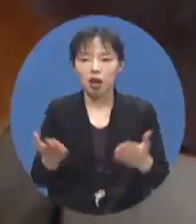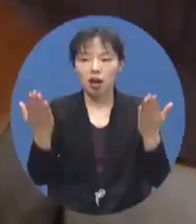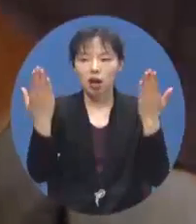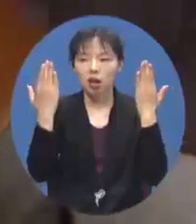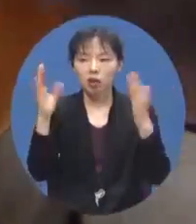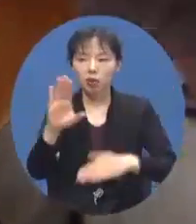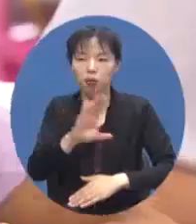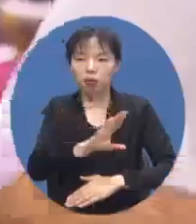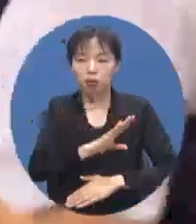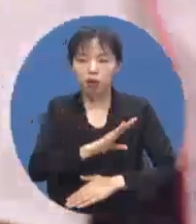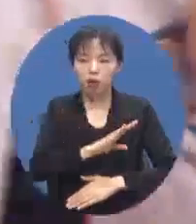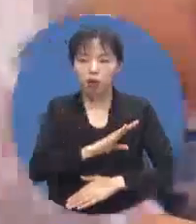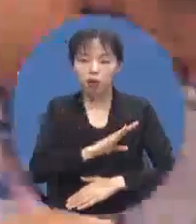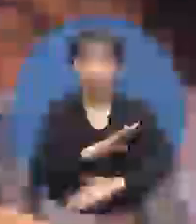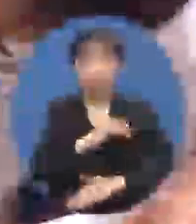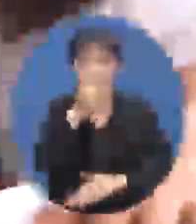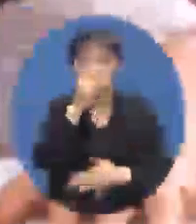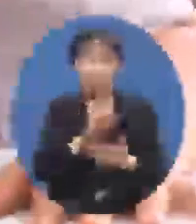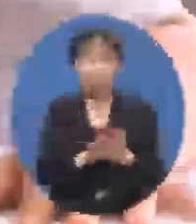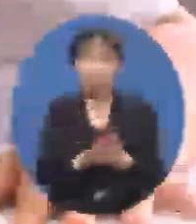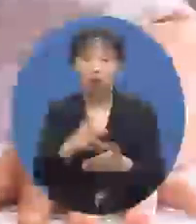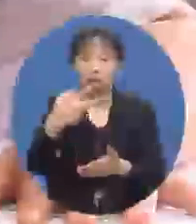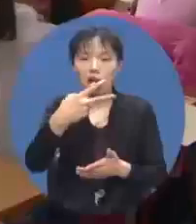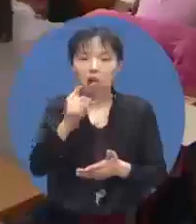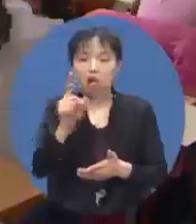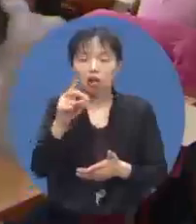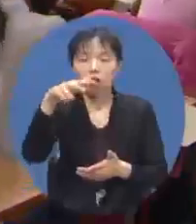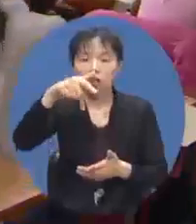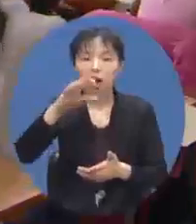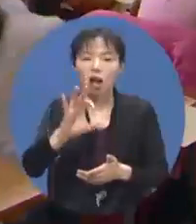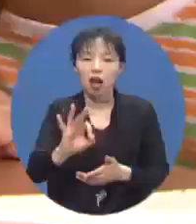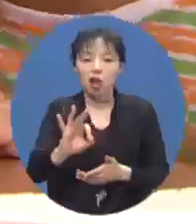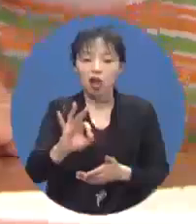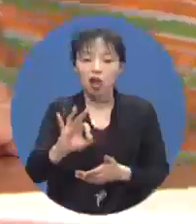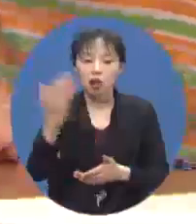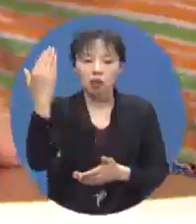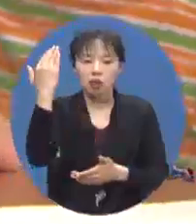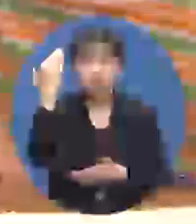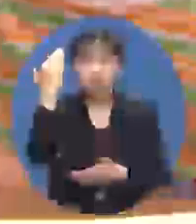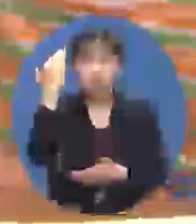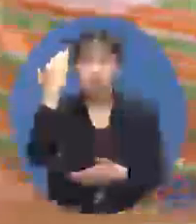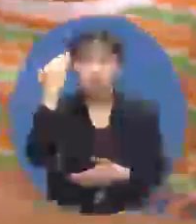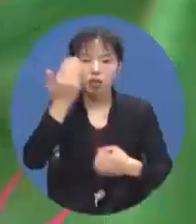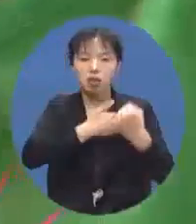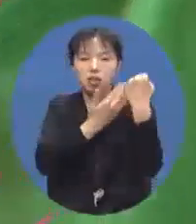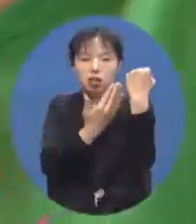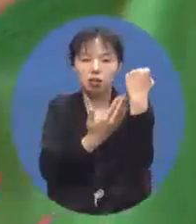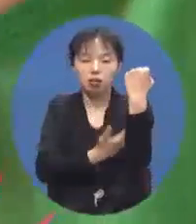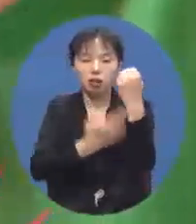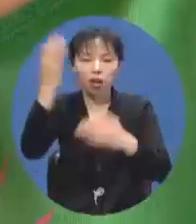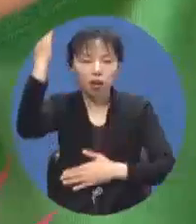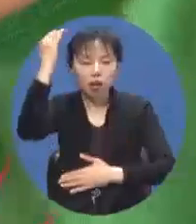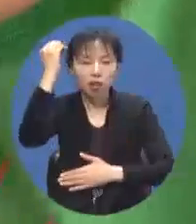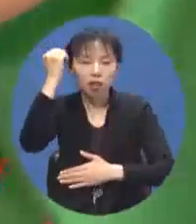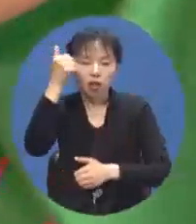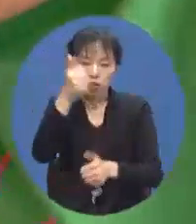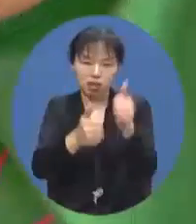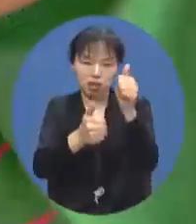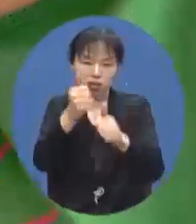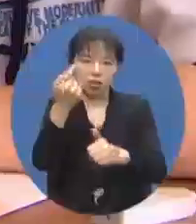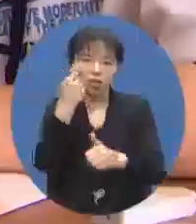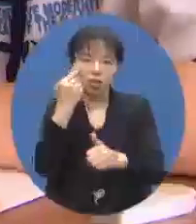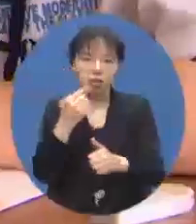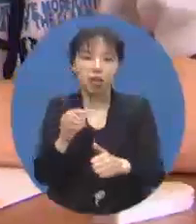그럼 IQ가 아니라 다중지능 이론에 따른 방식으로 기억력 테스트를 한번 해볼까요? 일단 아이들